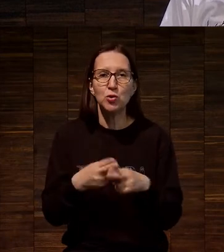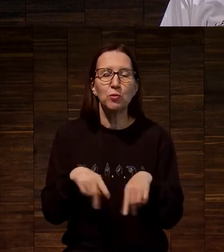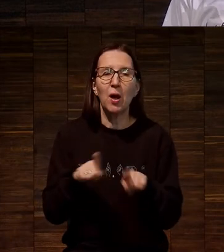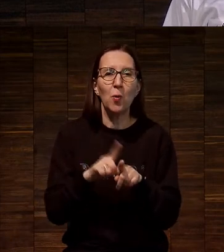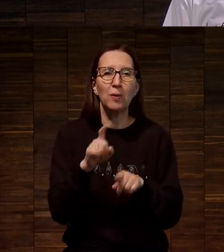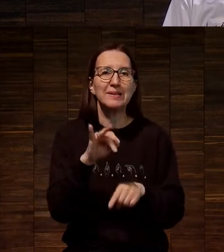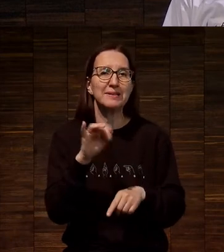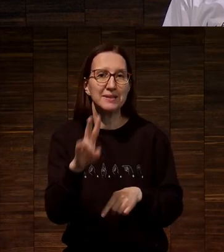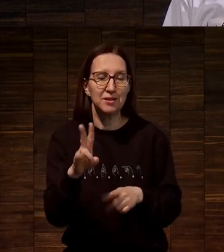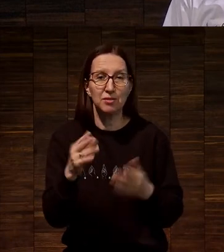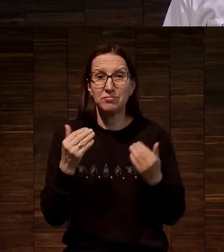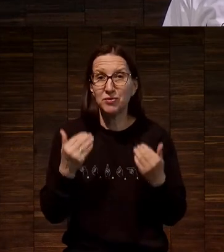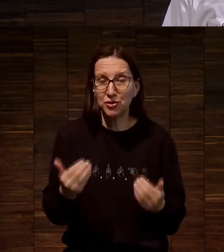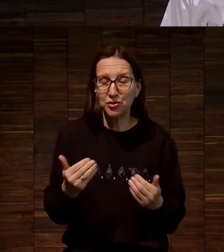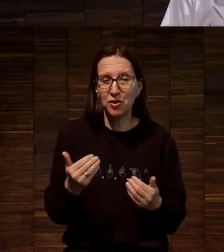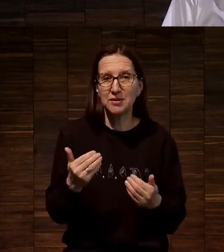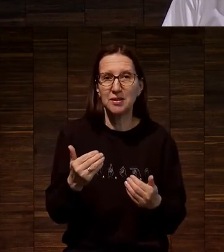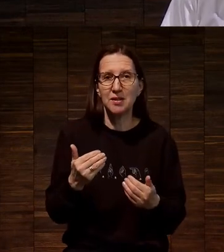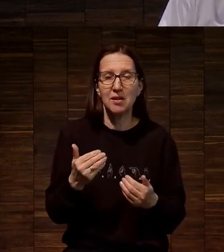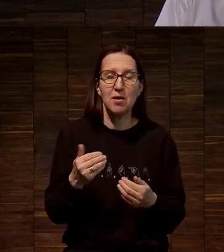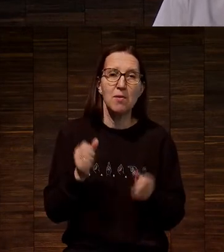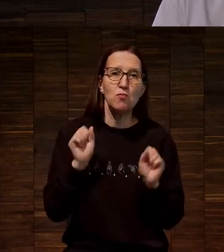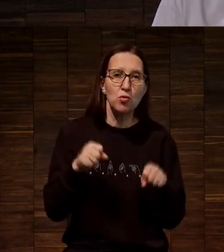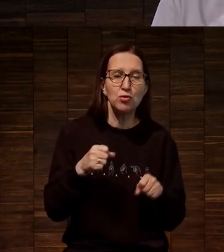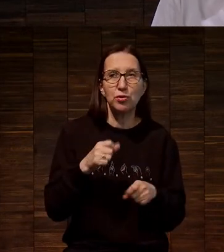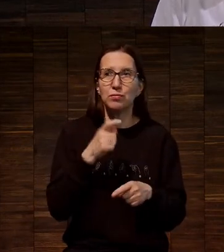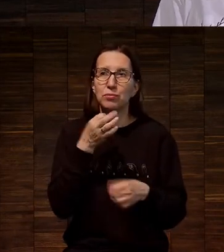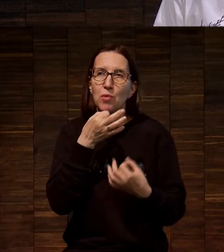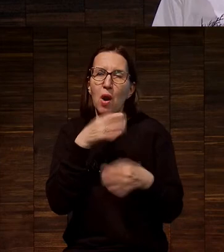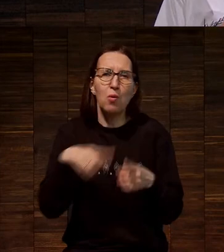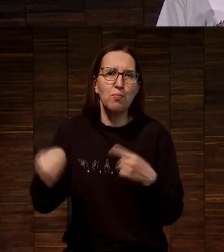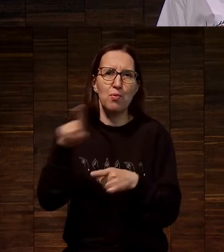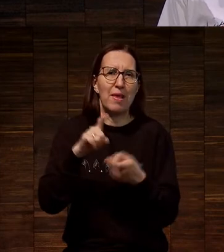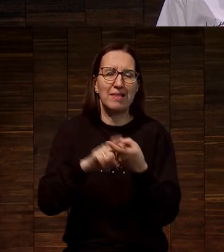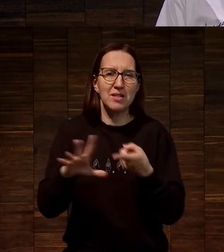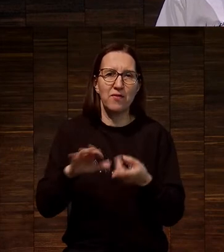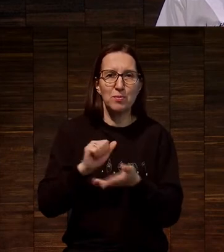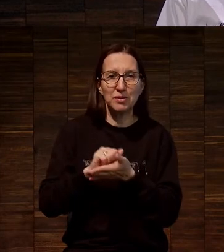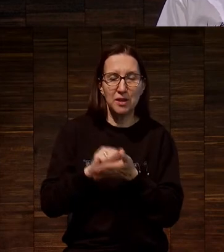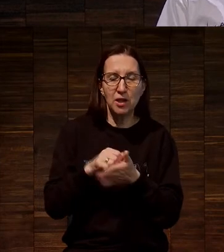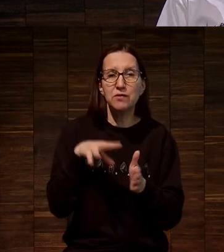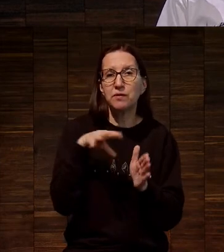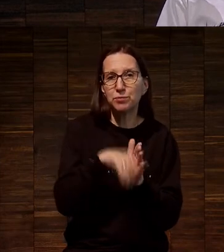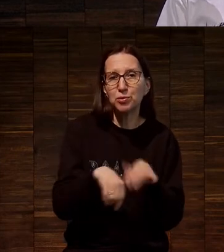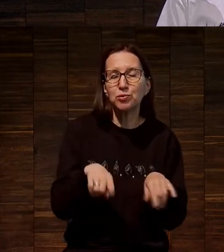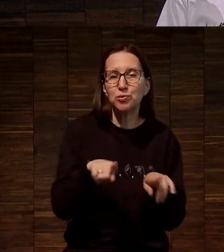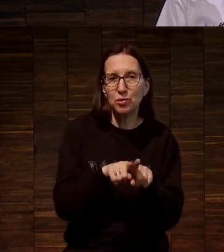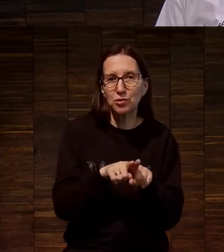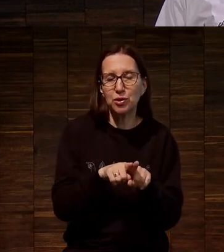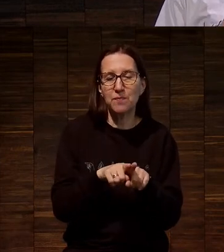зины. Сейчас это независимое издательство тоже принимает какой-то...